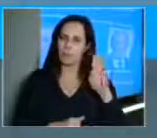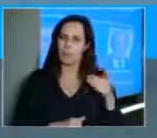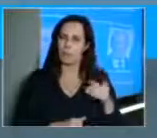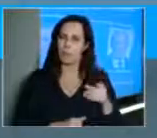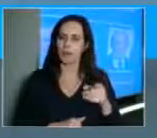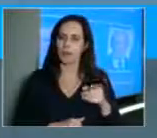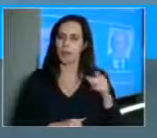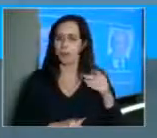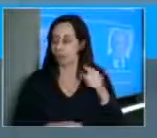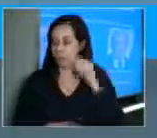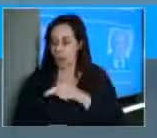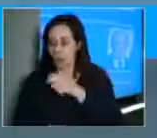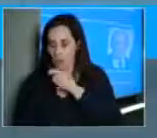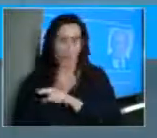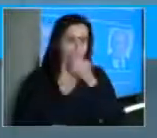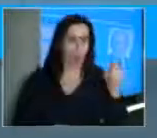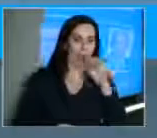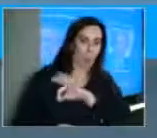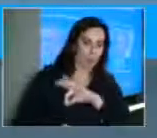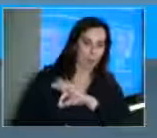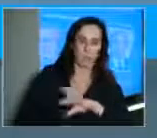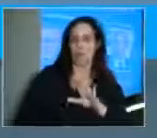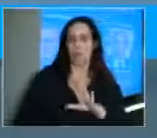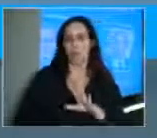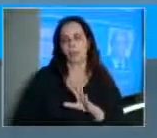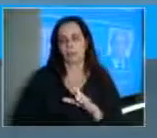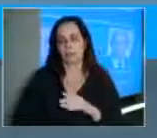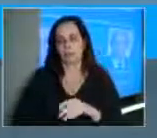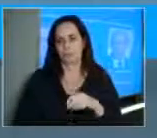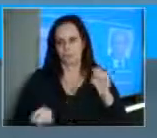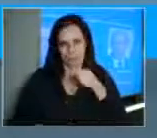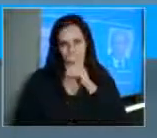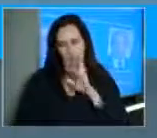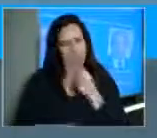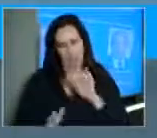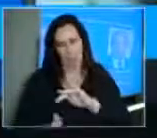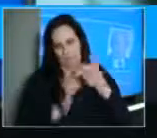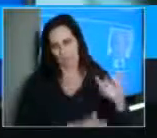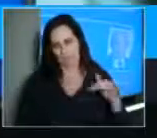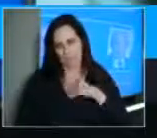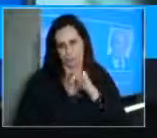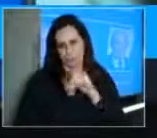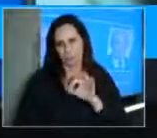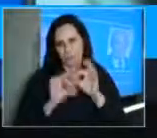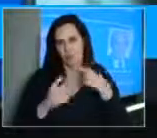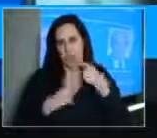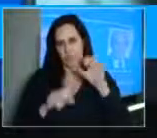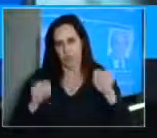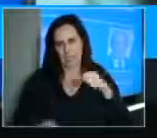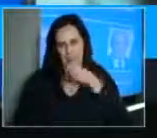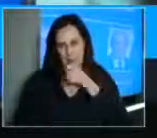נשיא ברזיל, הוא קופץ לפוטין, הוא היה לפני שבוע בטראמפ. תראי, נשיא ברזיל, אני שם אותו רגע בצד, כי אני לא רוצה אפילו להתחיל לדבר